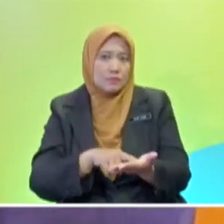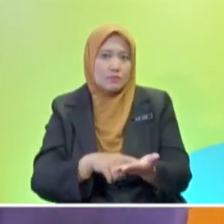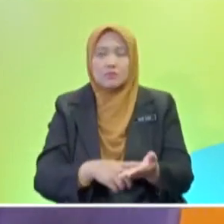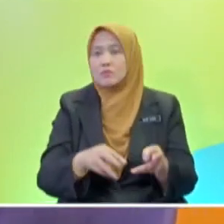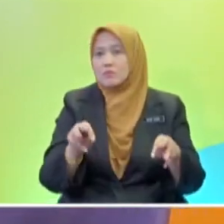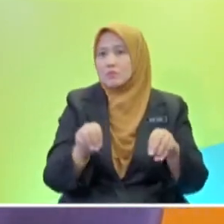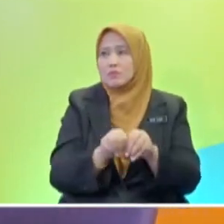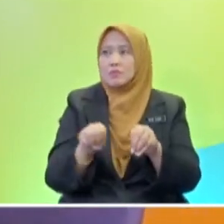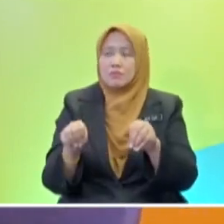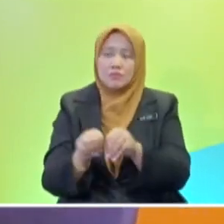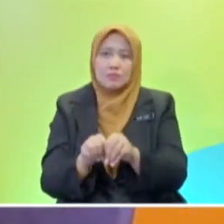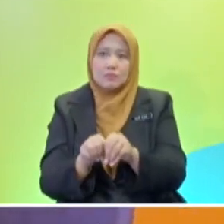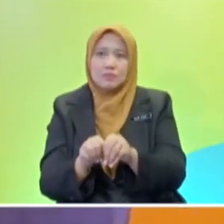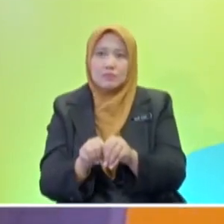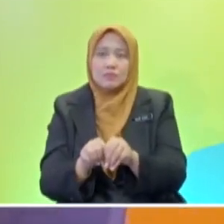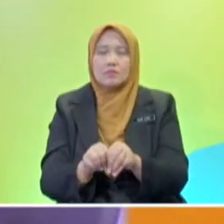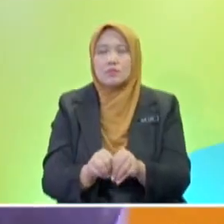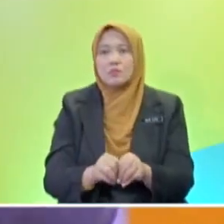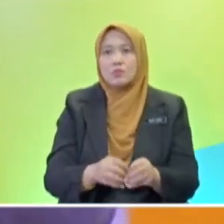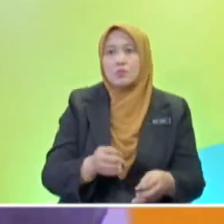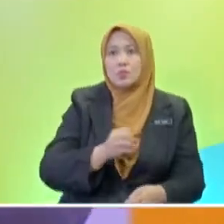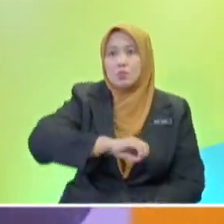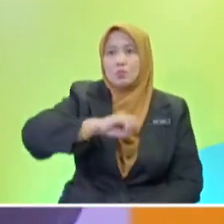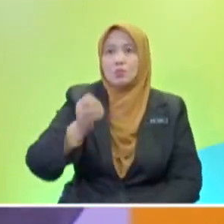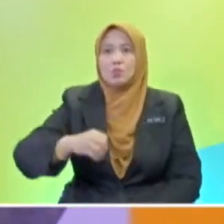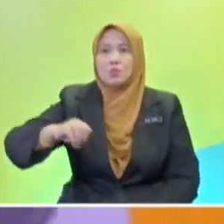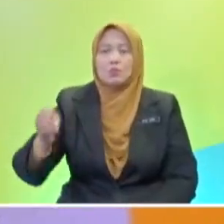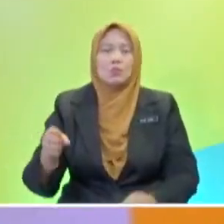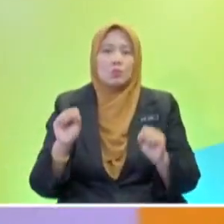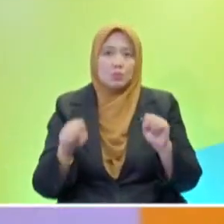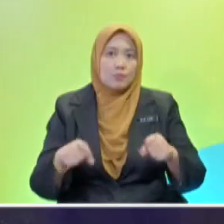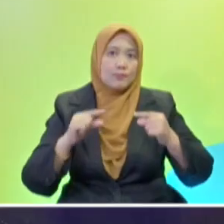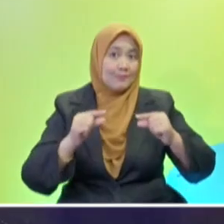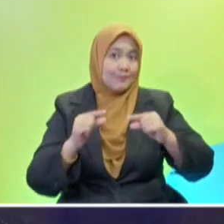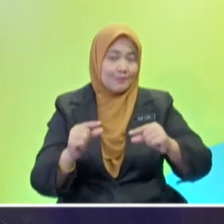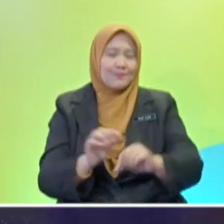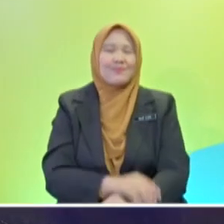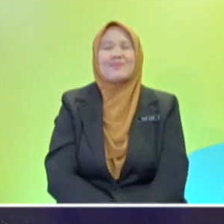bahasa sini dalam penghasilan karya Buka lah dia boleh bergerak